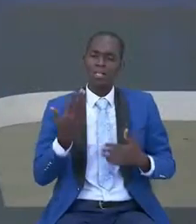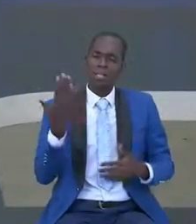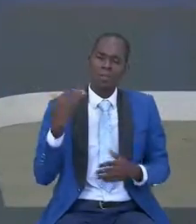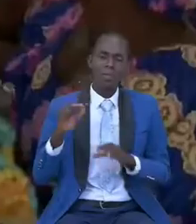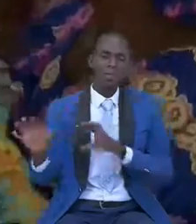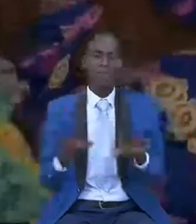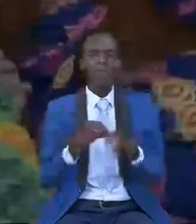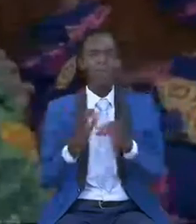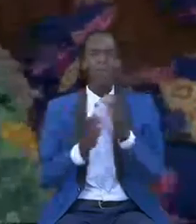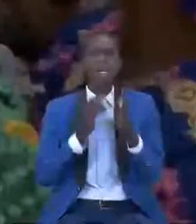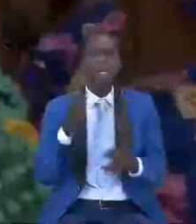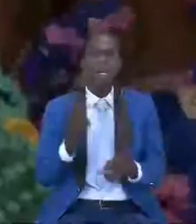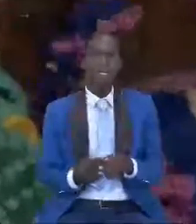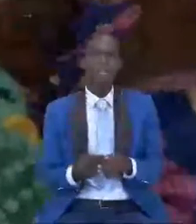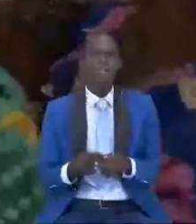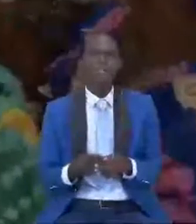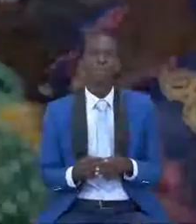fait.